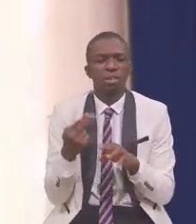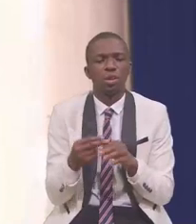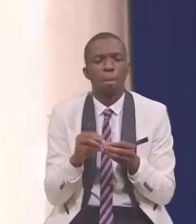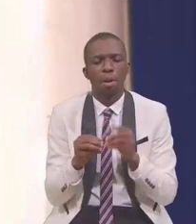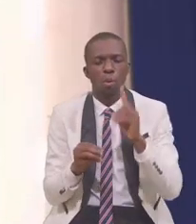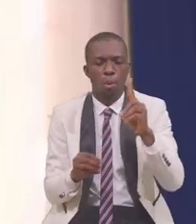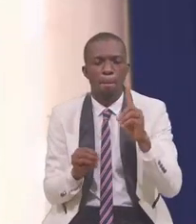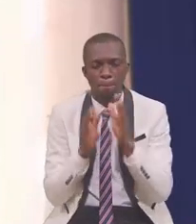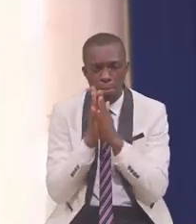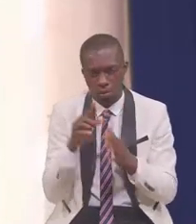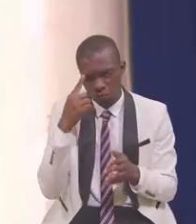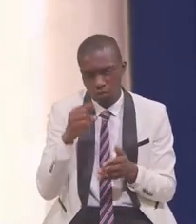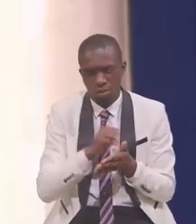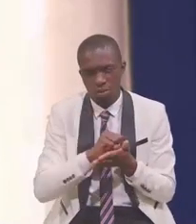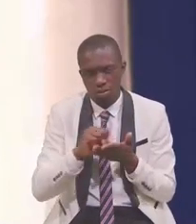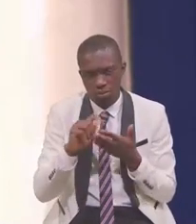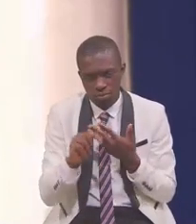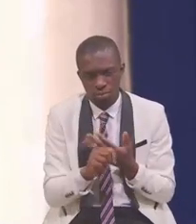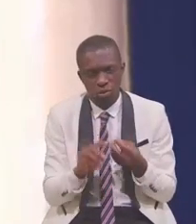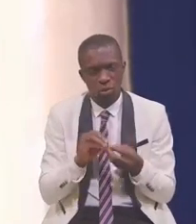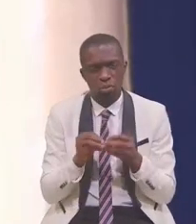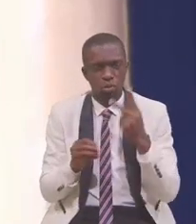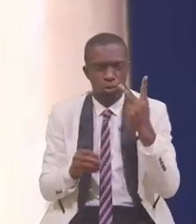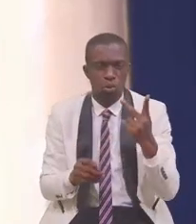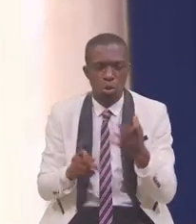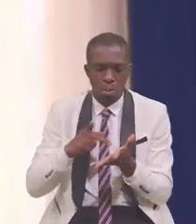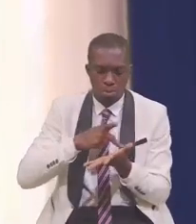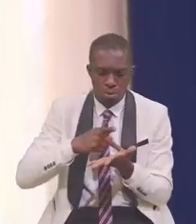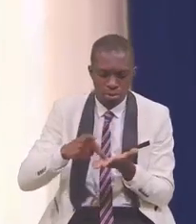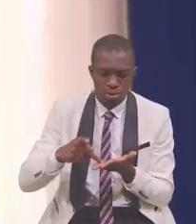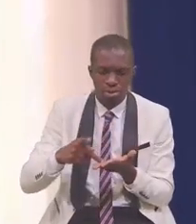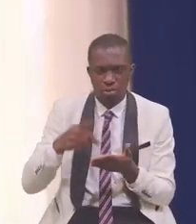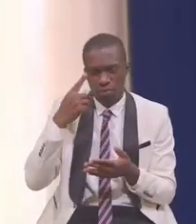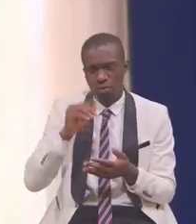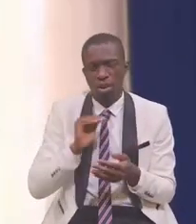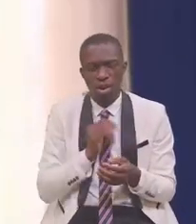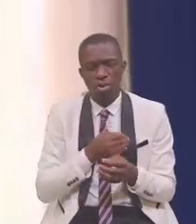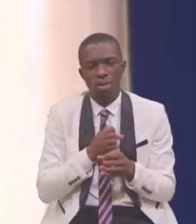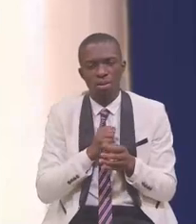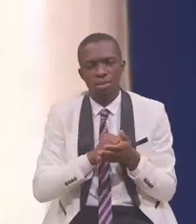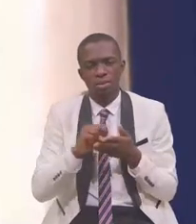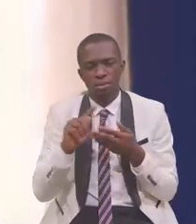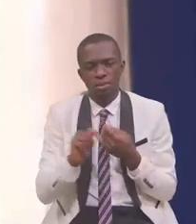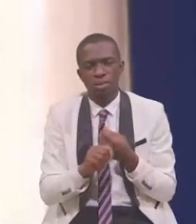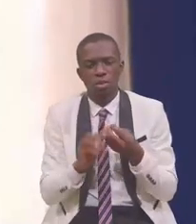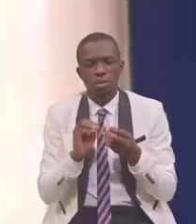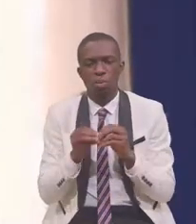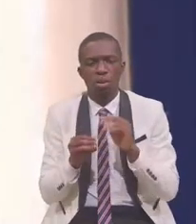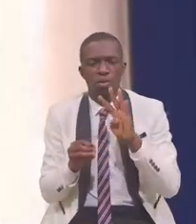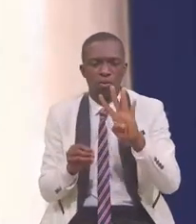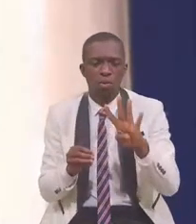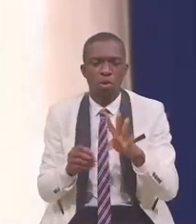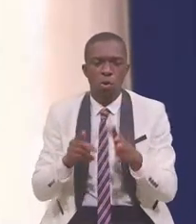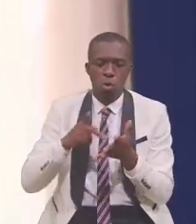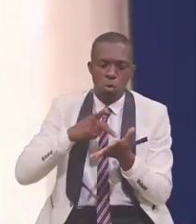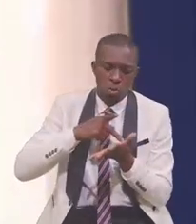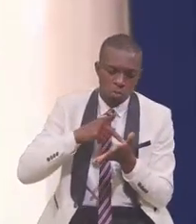travers la sanctification. 3, la provision pour notre sanctification. 4, l'objectif pour